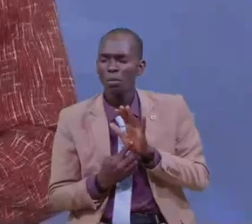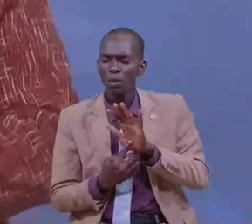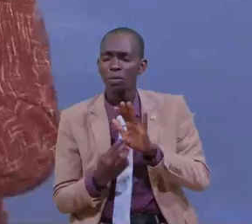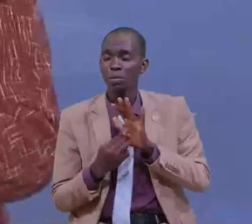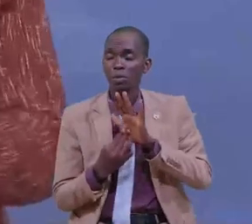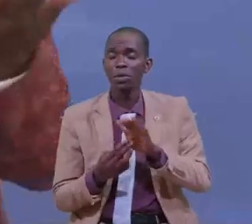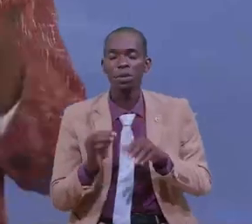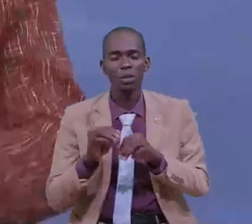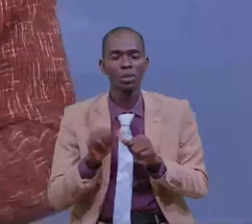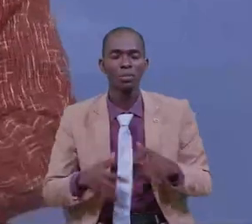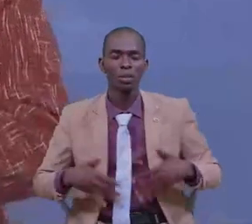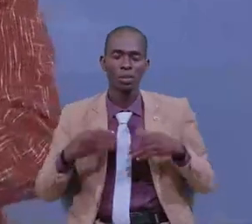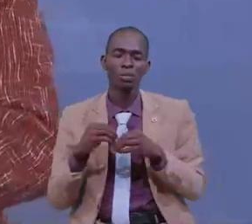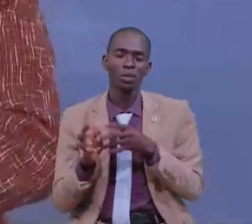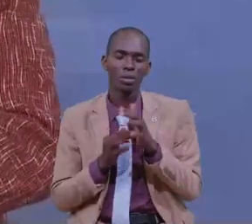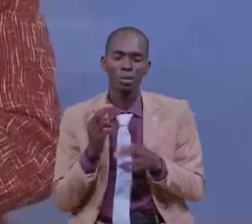Manifestation dans chaque vie.